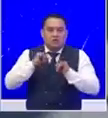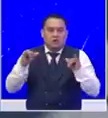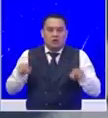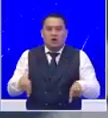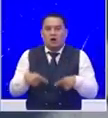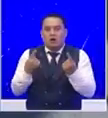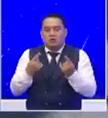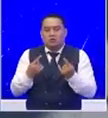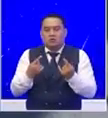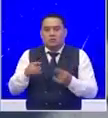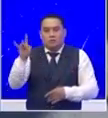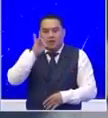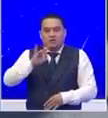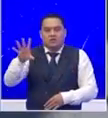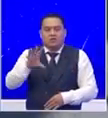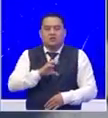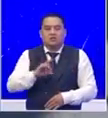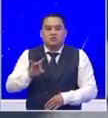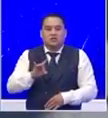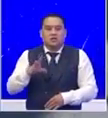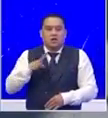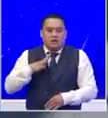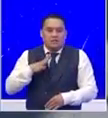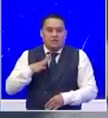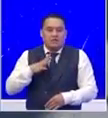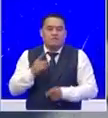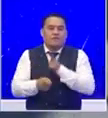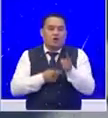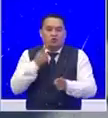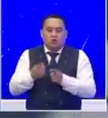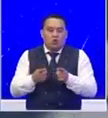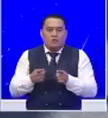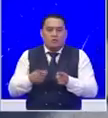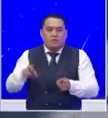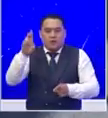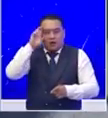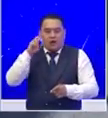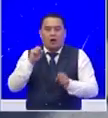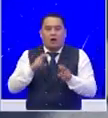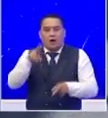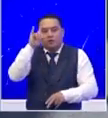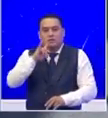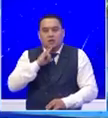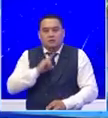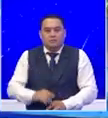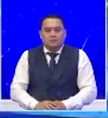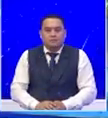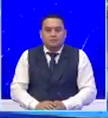обломках разрушенного Советского Союза, возвел прекрасное государство, как Казахстан.